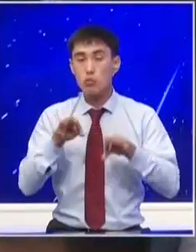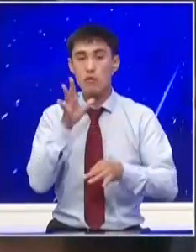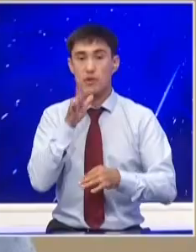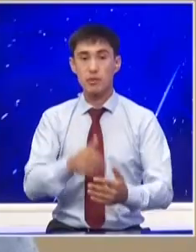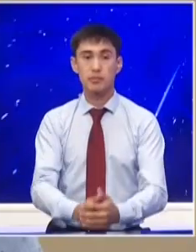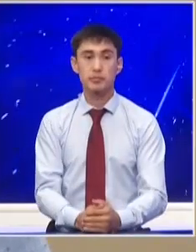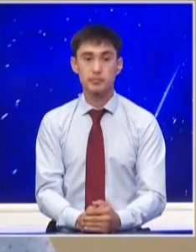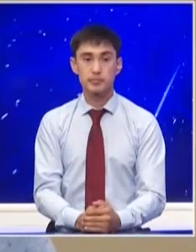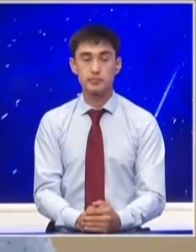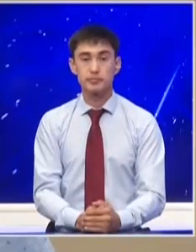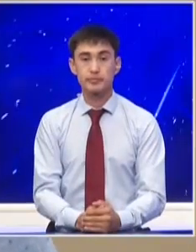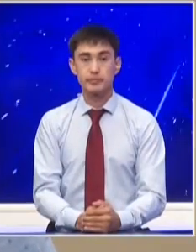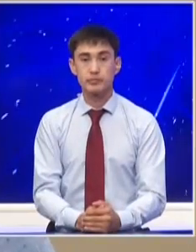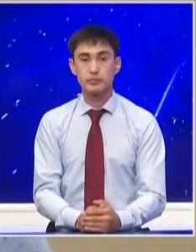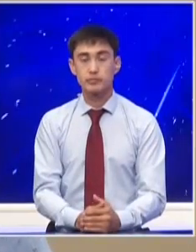время.